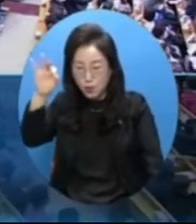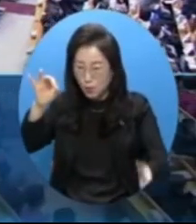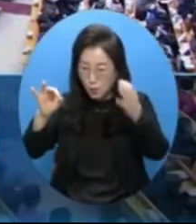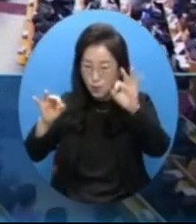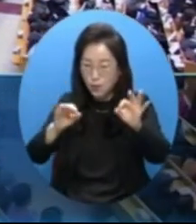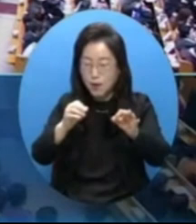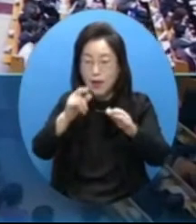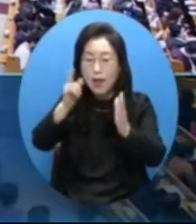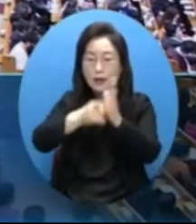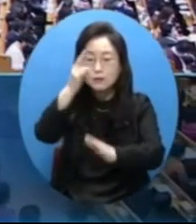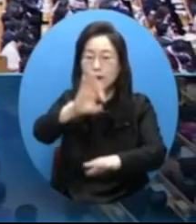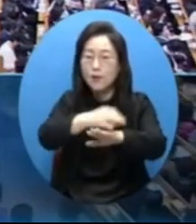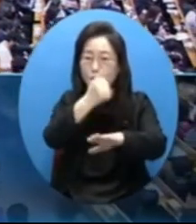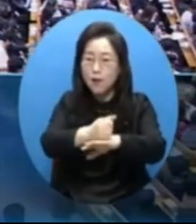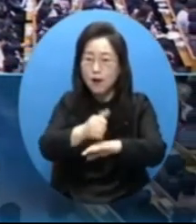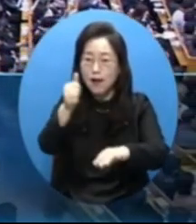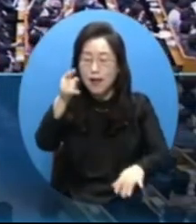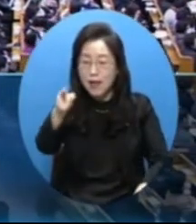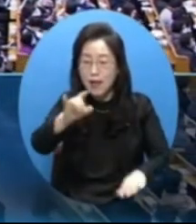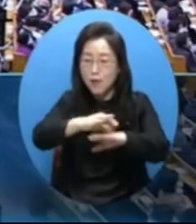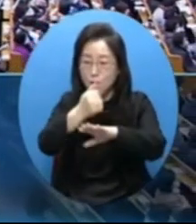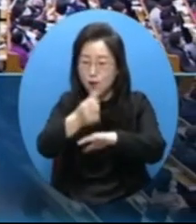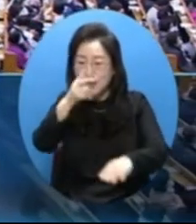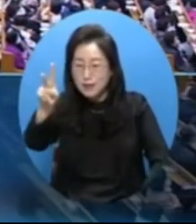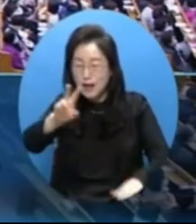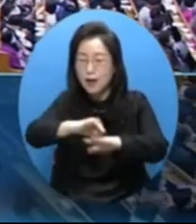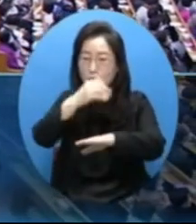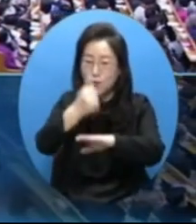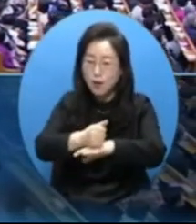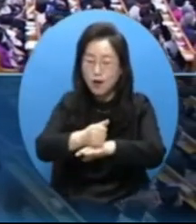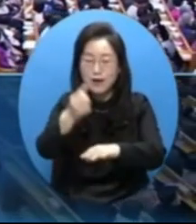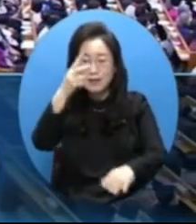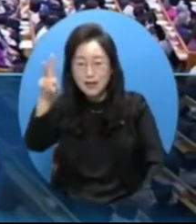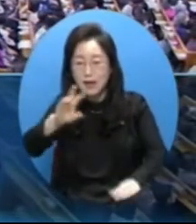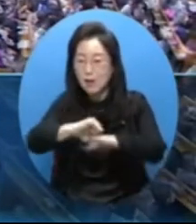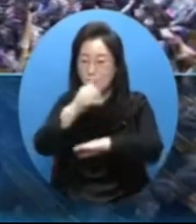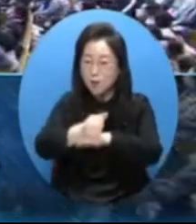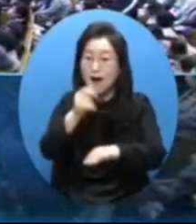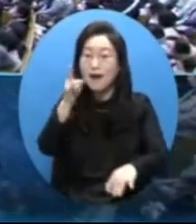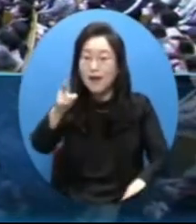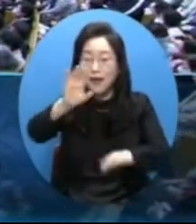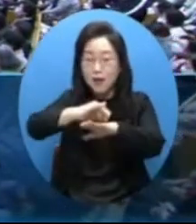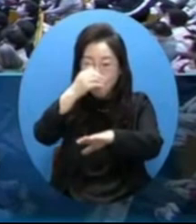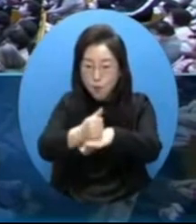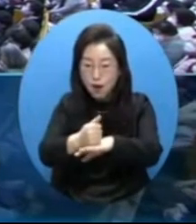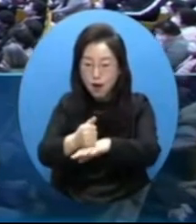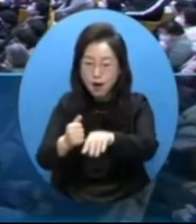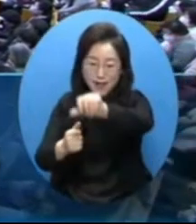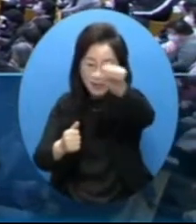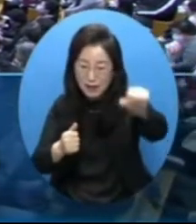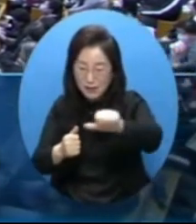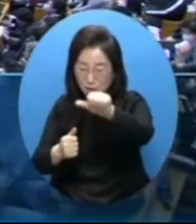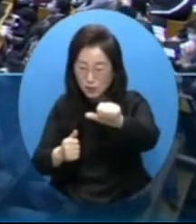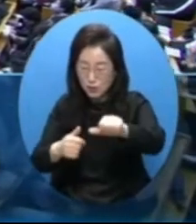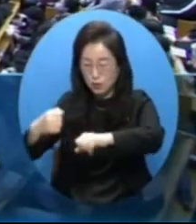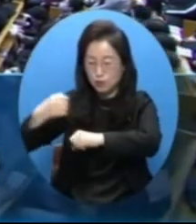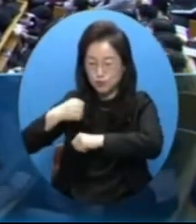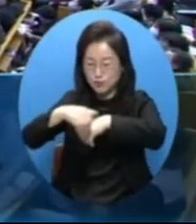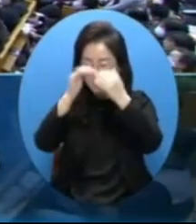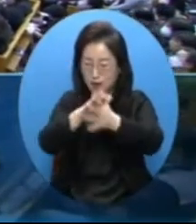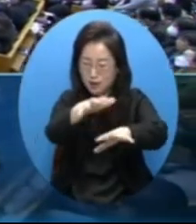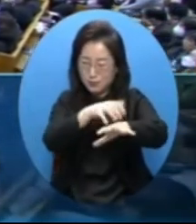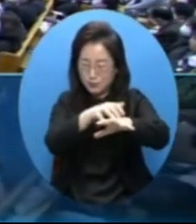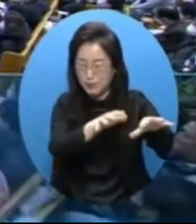예루살렘 왕과 헤브론 왕과 여름옷 왕과 라기스 왕과 에글론 왕이 함께 모여 자기들의 모든 군대를 거느리고 올라와 기본에